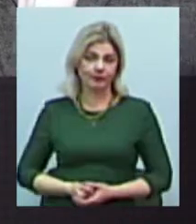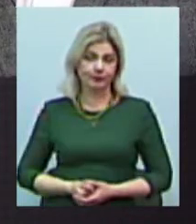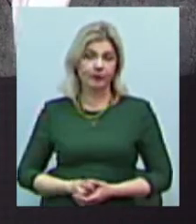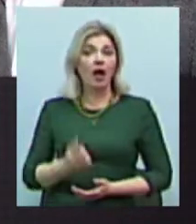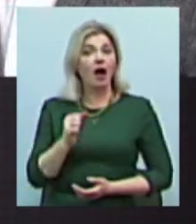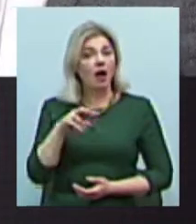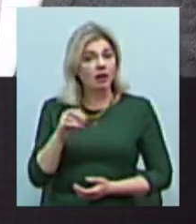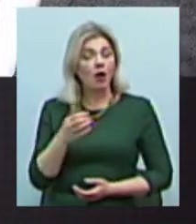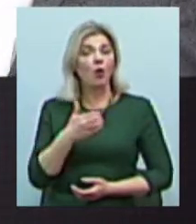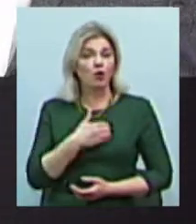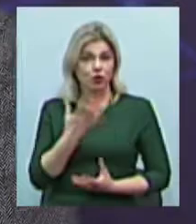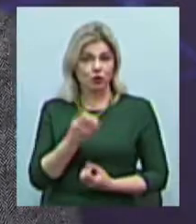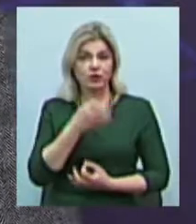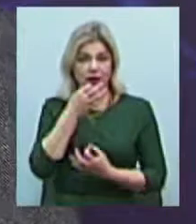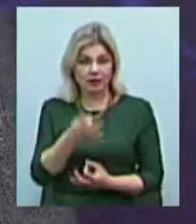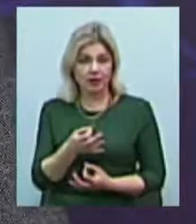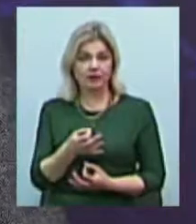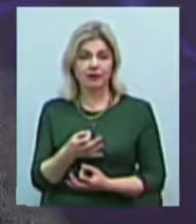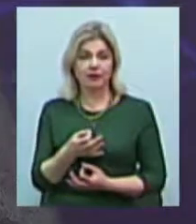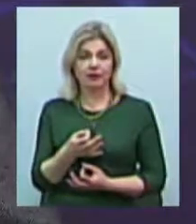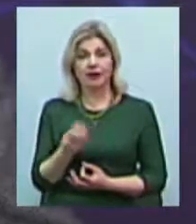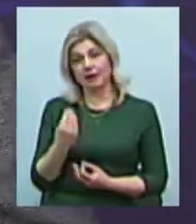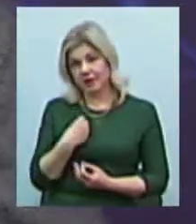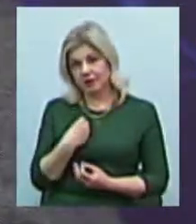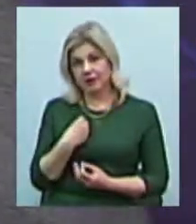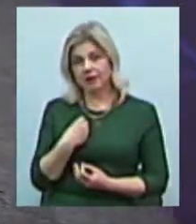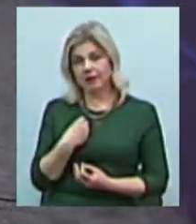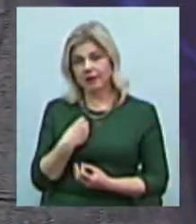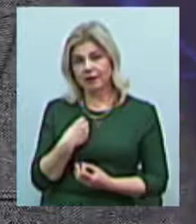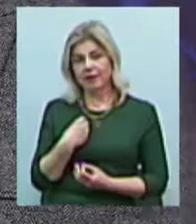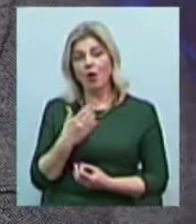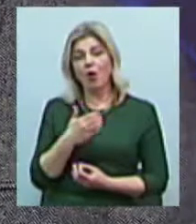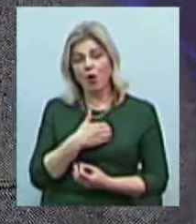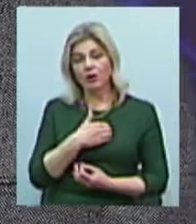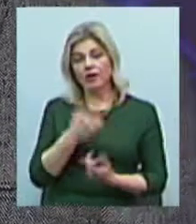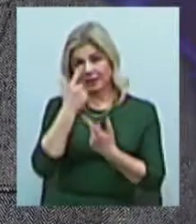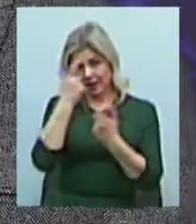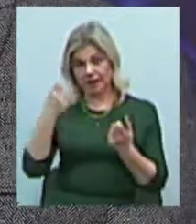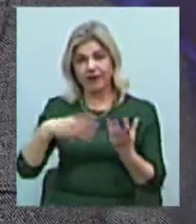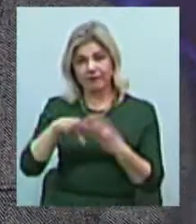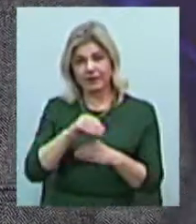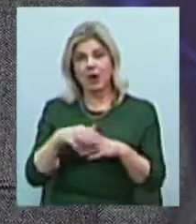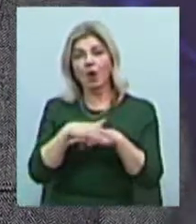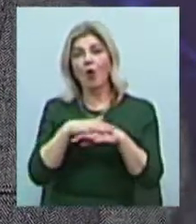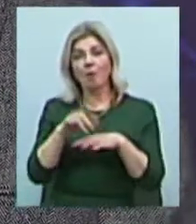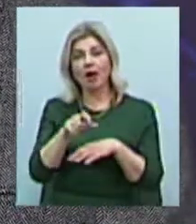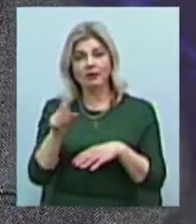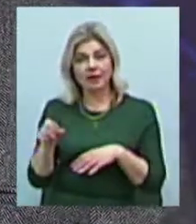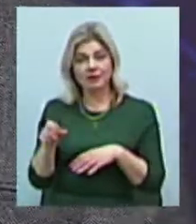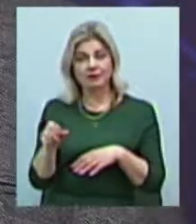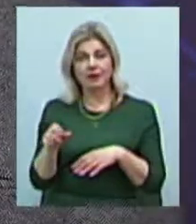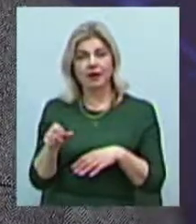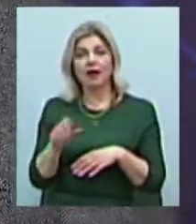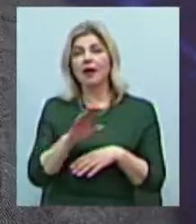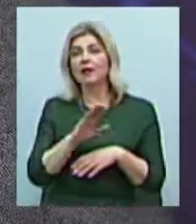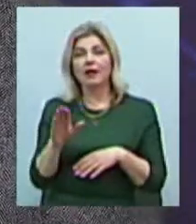Але іще хотів сказати, я не знаю, дасте мені слово чи ще ні. Давайте. Я хотів би закликати всю громадськість